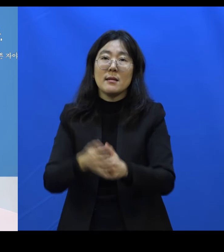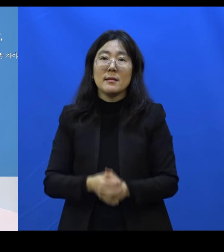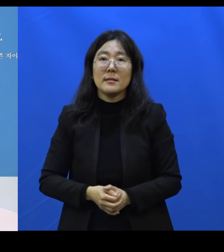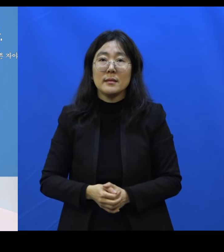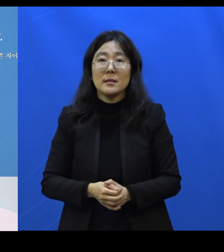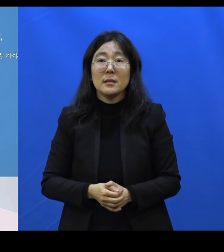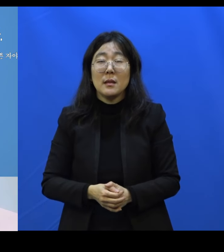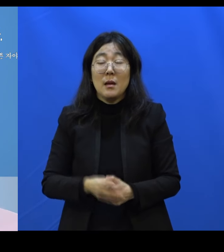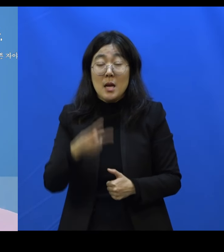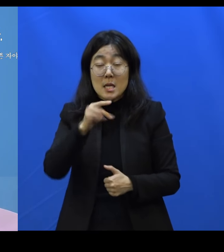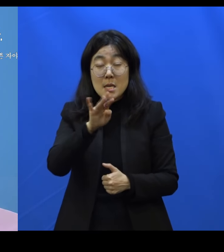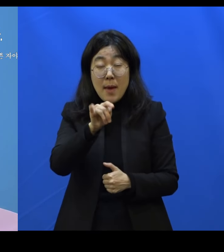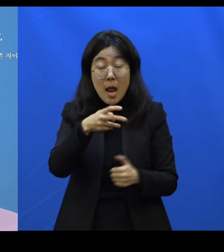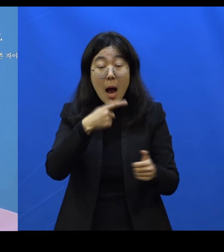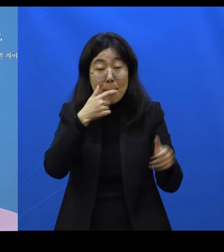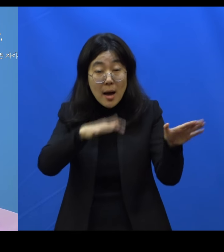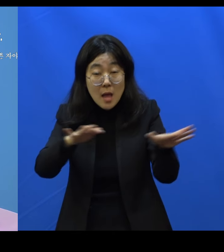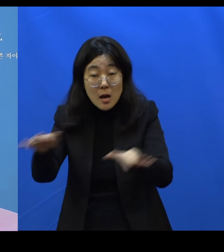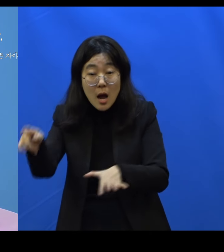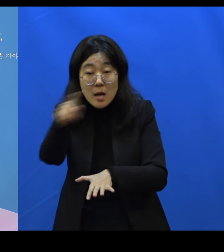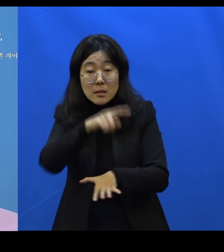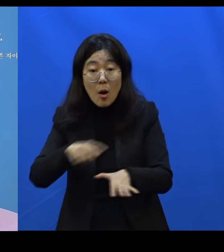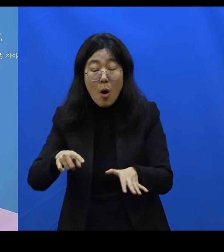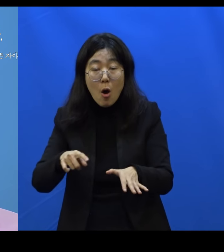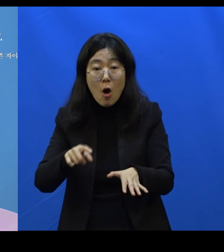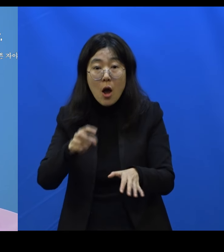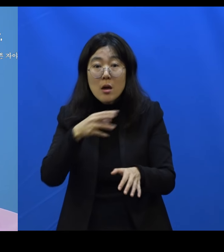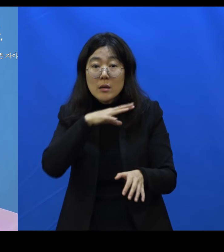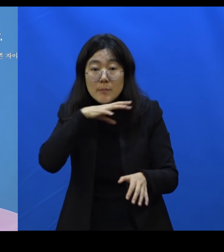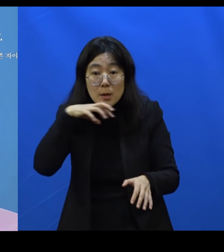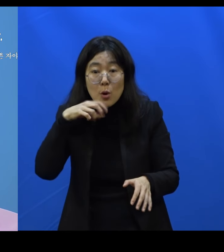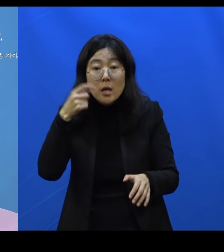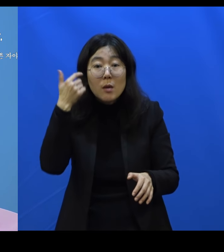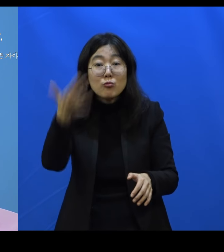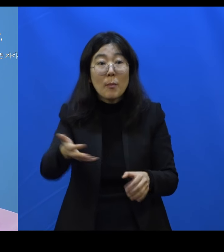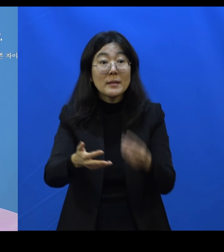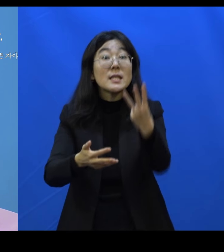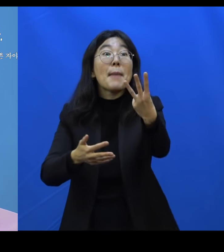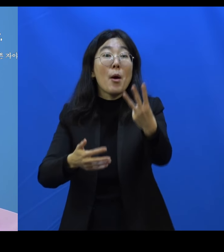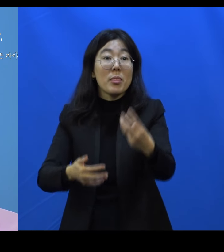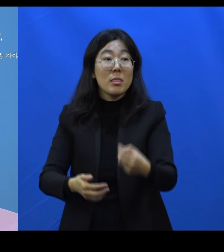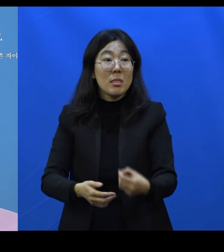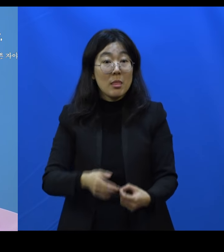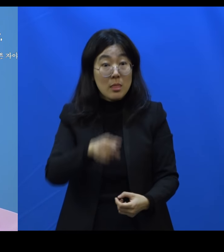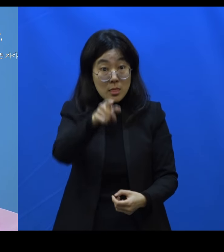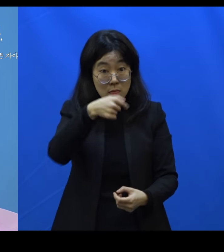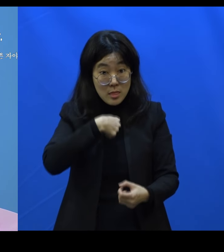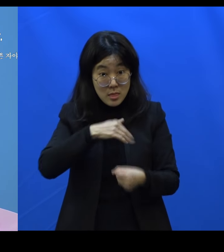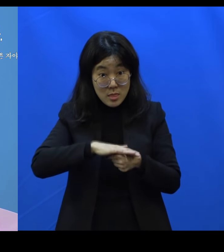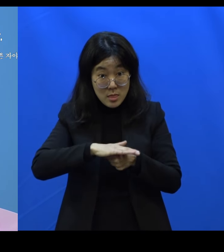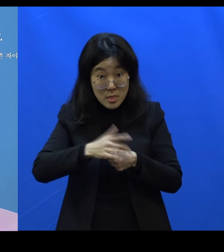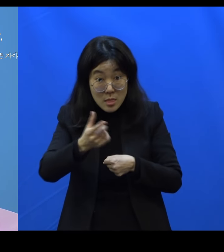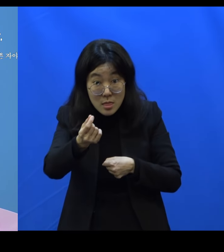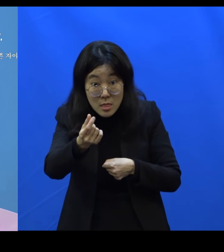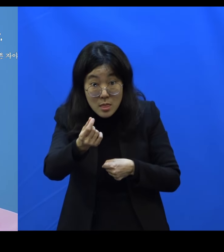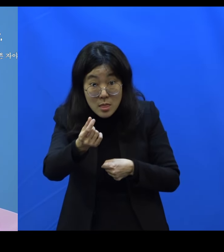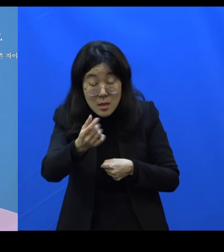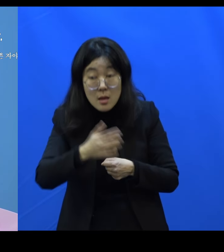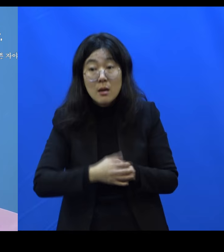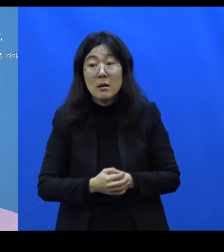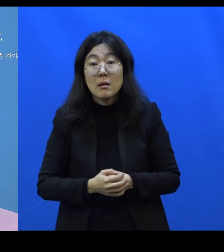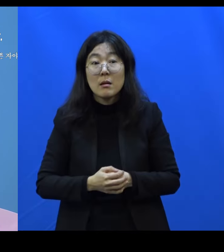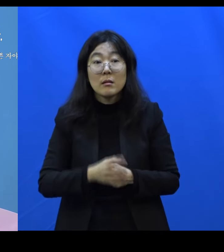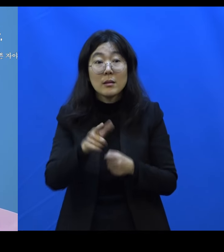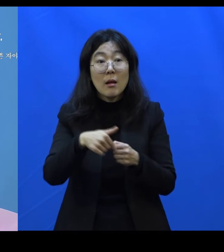디베라 바닷가에 찾아오셨던 주님이 베드로에게 세 번 물으시죠. 요한의 아들 시몬아 내가 나를 사랑하느냐. 베드로가 겸손하게